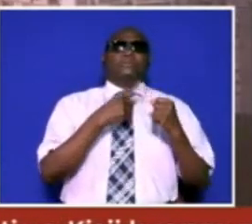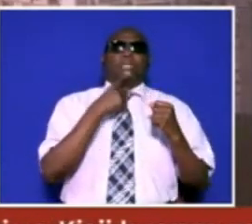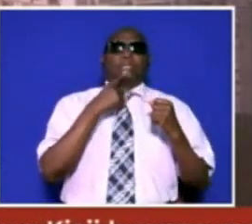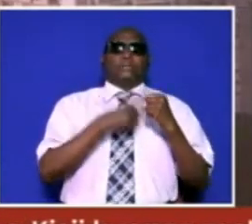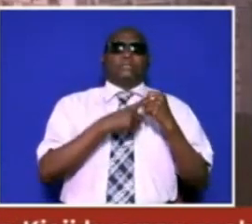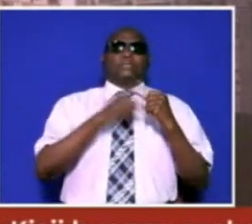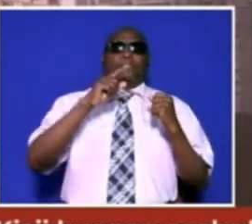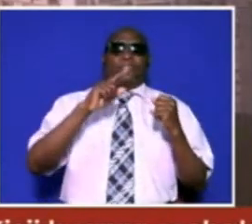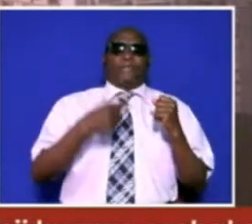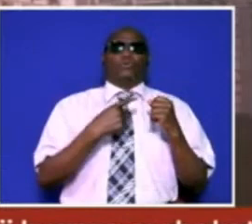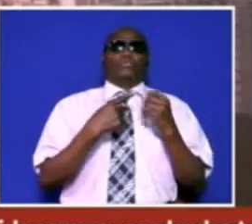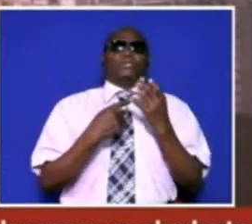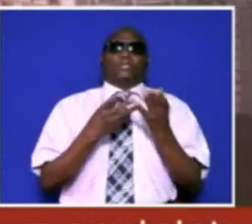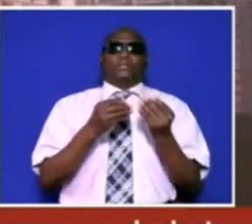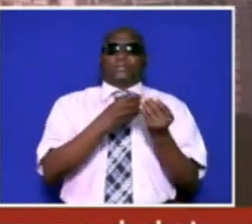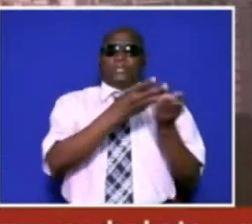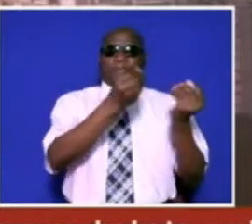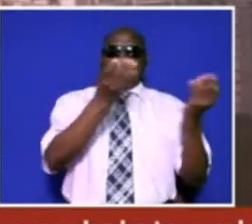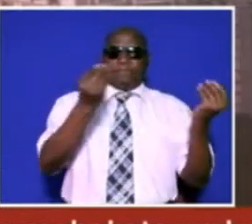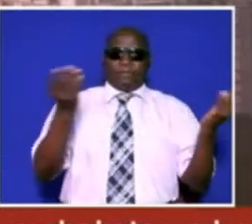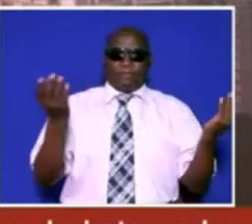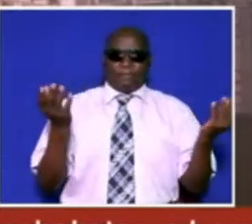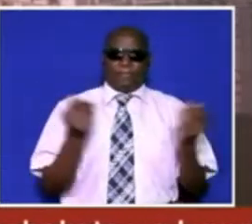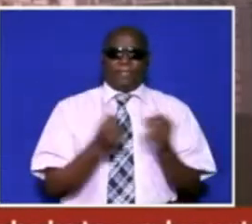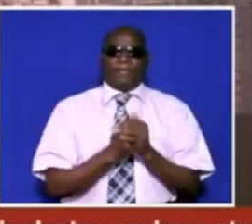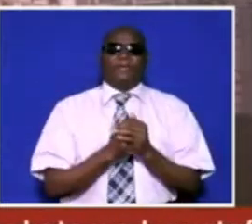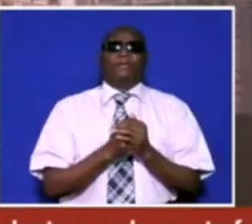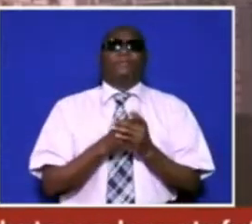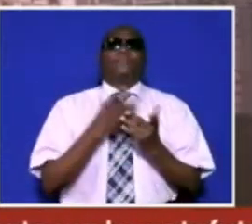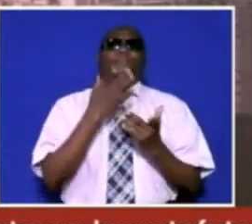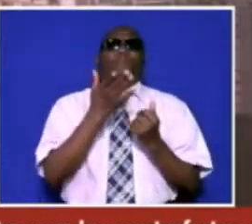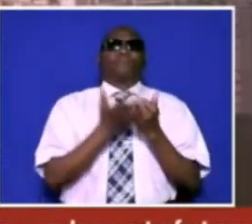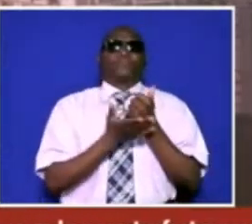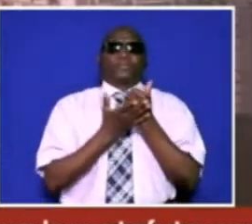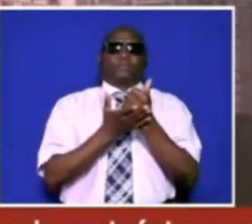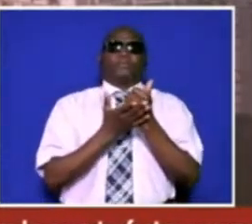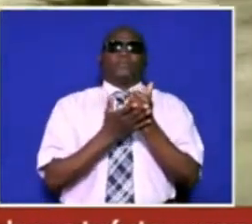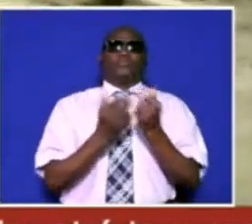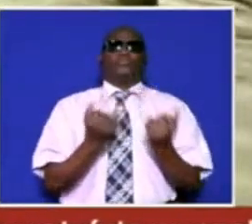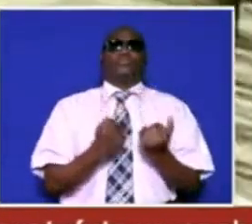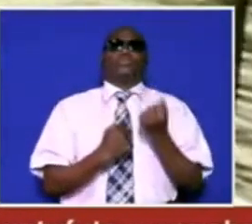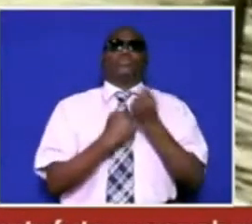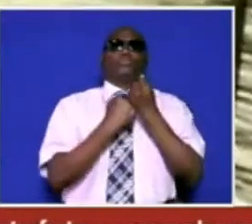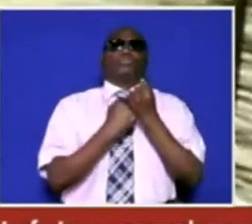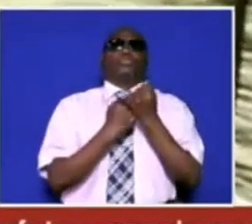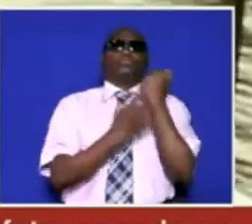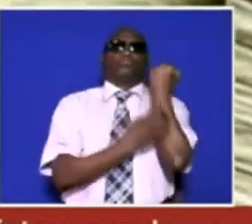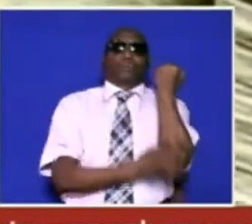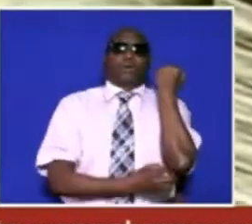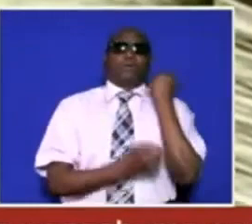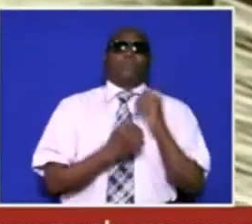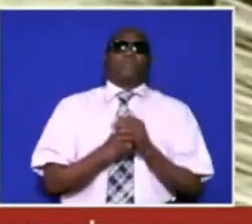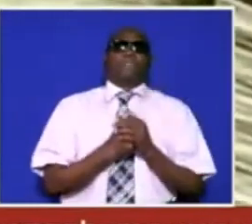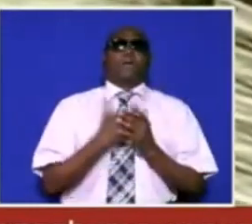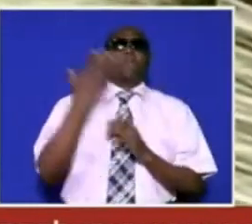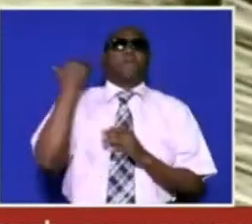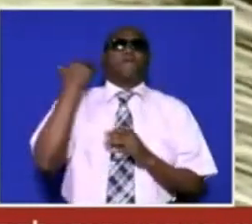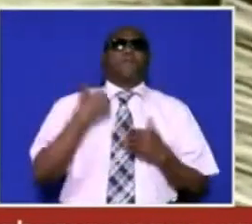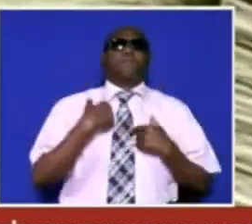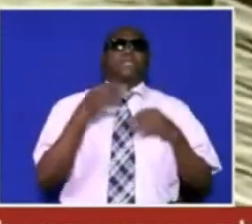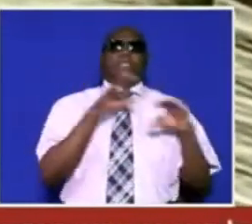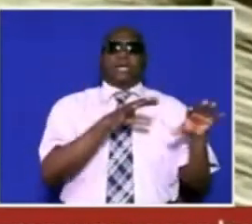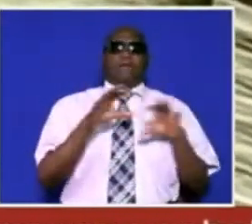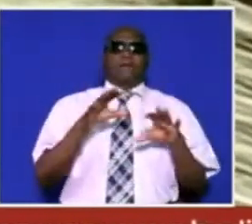hatua hiyo ili kuwafaa wakazi iliyotokomeza lindi la umaskini. Nilikuwa nimelemewa sana, lakini huyu